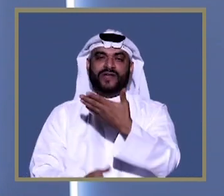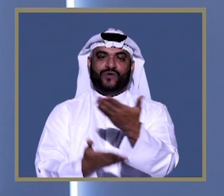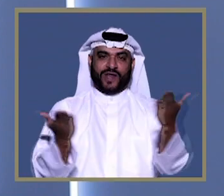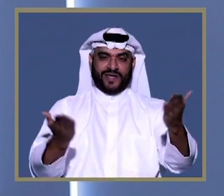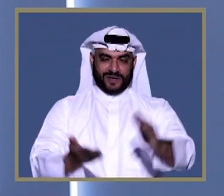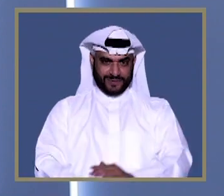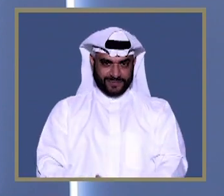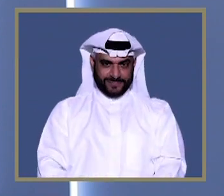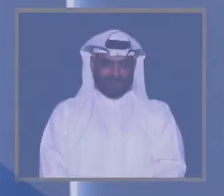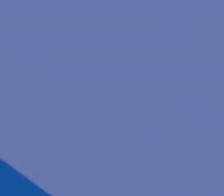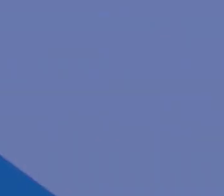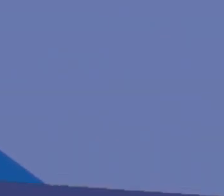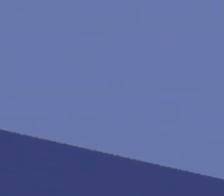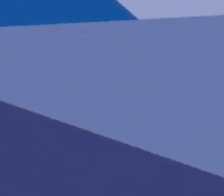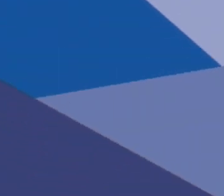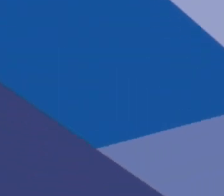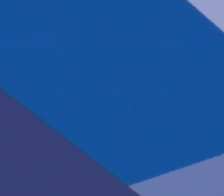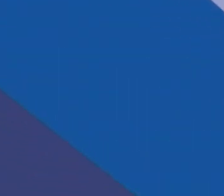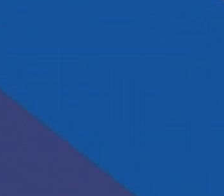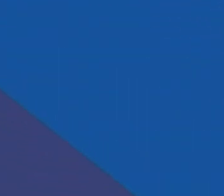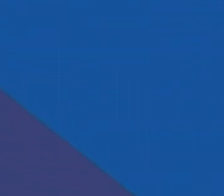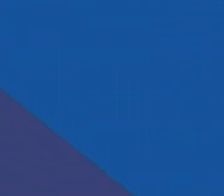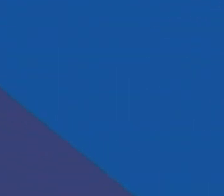وأهلها لكل خير.